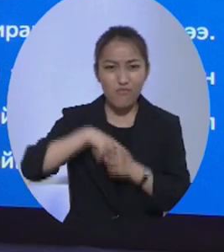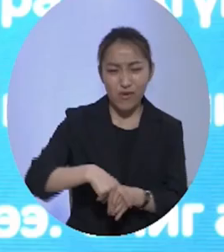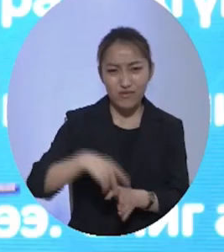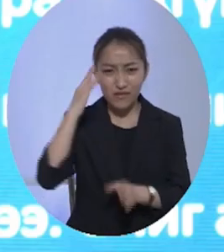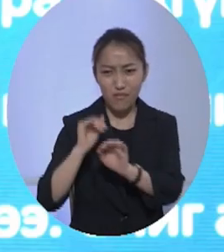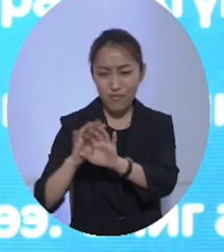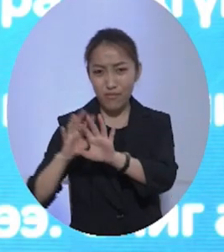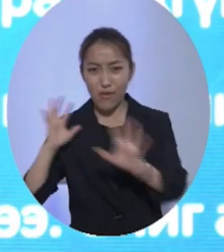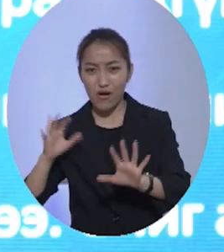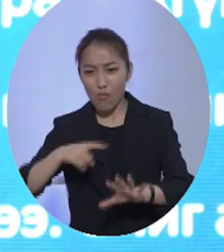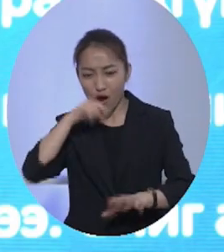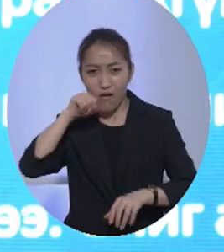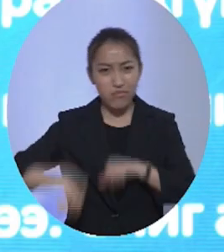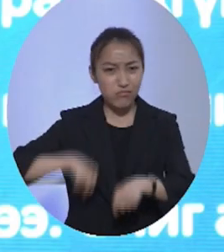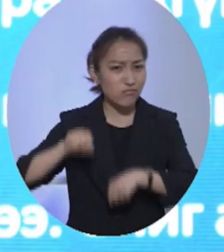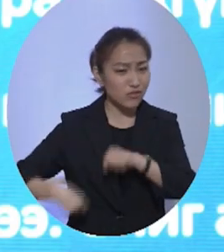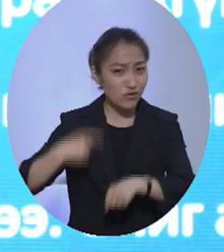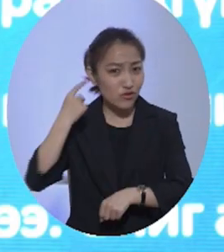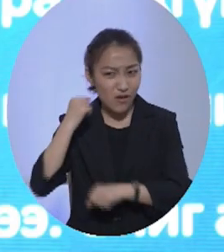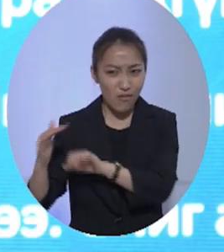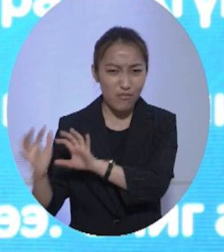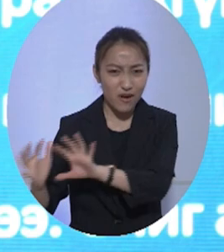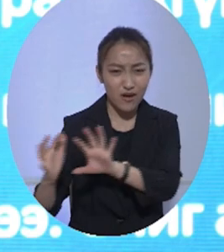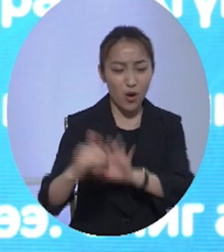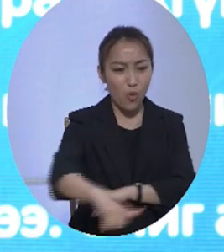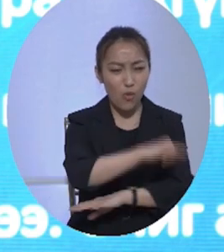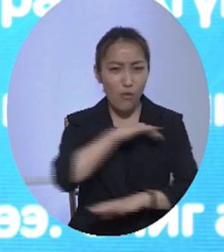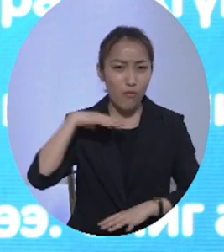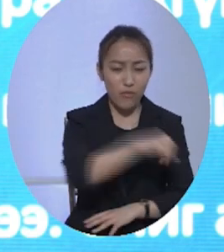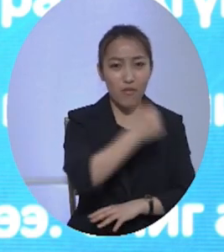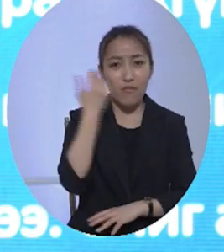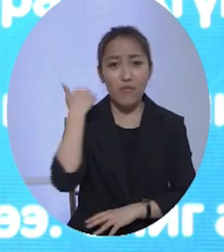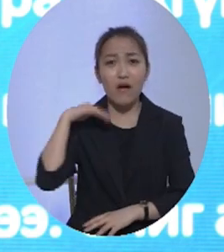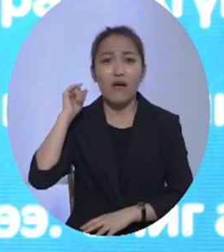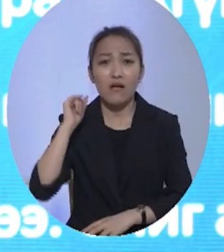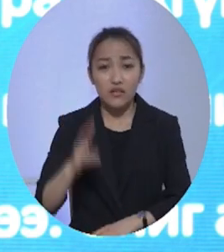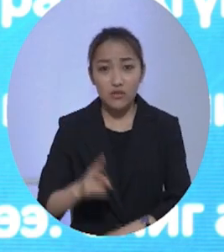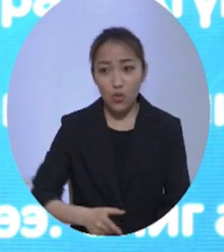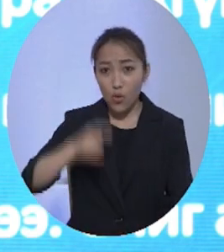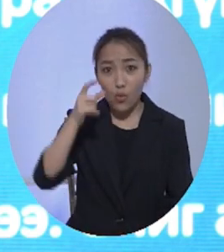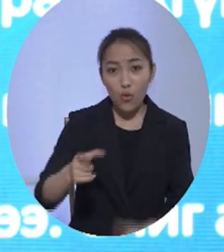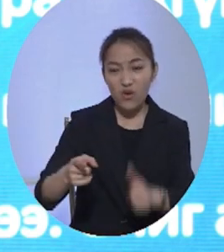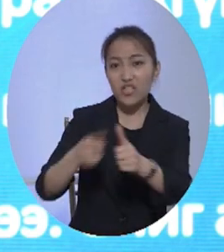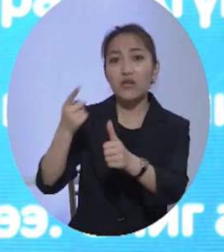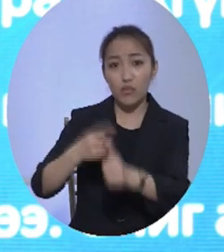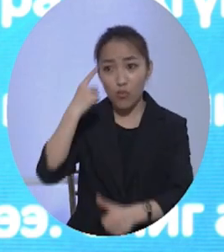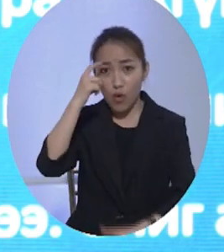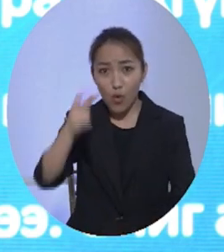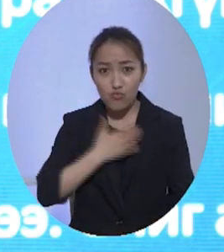гэж. Үнэхээр гайхмар. Одоо хаан нь бол юу гэж хэлжсэн гэхээр энэ хин гэдэг хүнд гар хүрснээ мэдэж байна